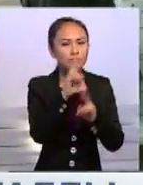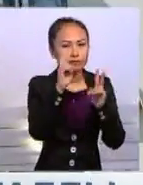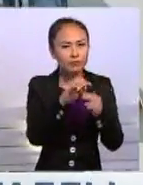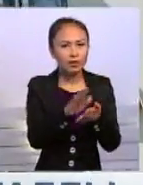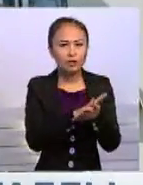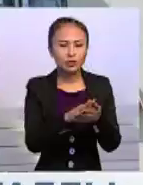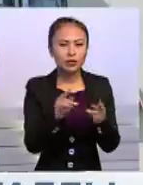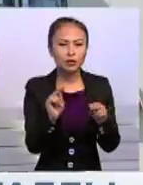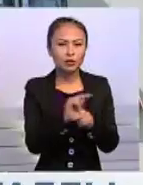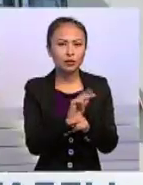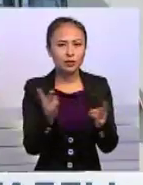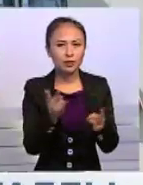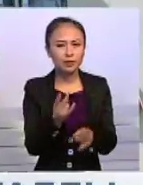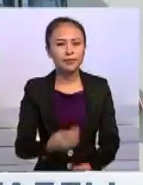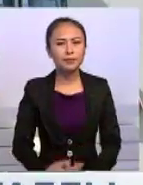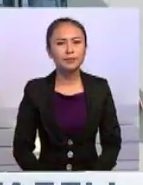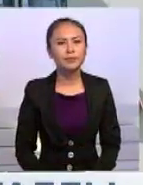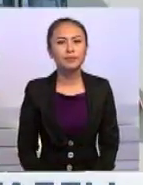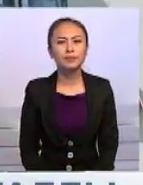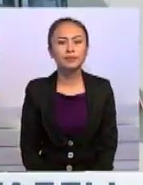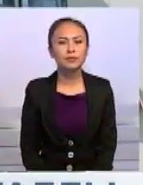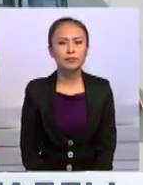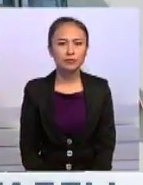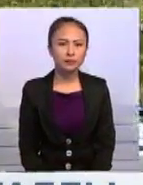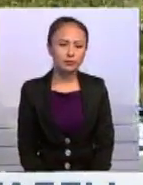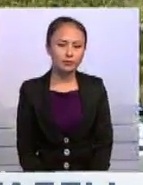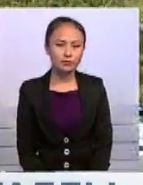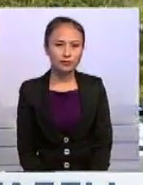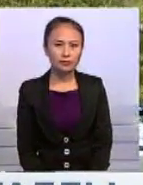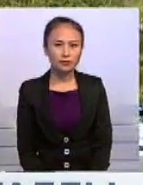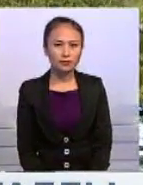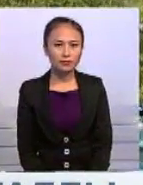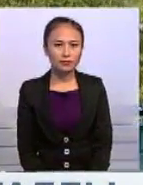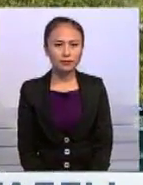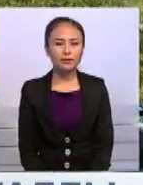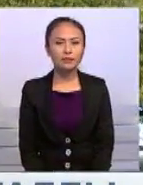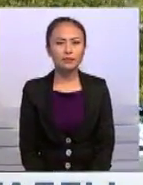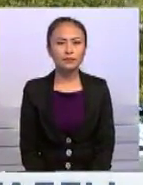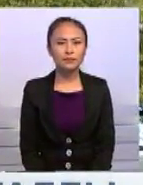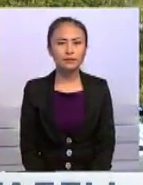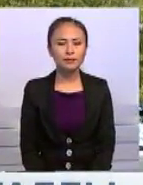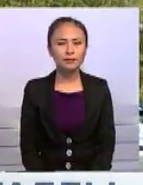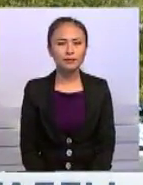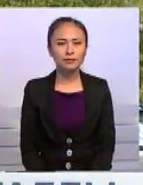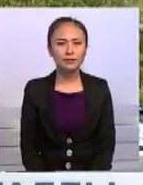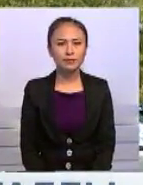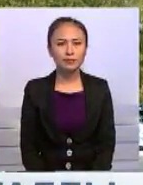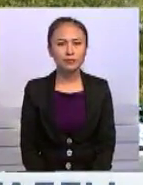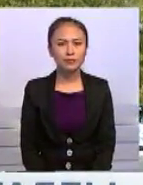деп кеңес береді дәрігерлер. Нұрлан Жақыпбеков, Қанат Еңсебаев, Руслан Айтманбетов, Қызылорда облысы, Хабар 24.